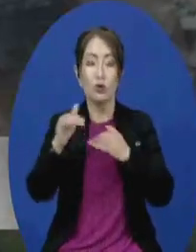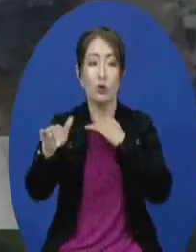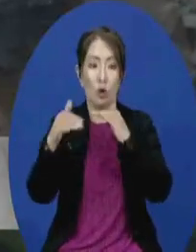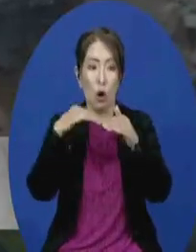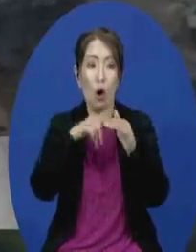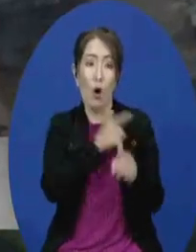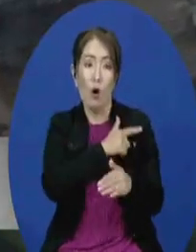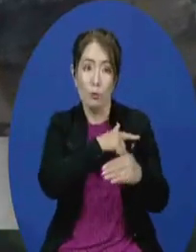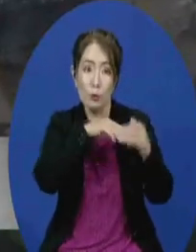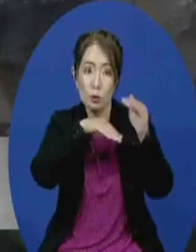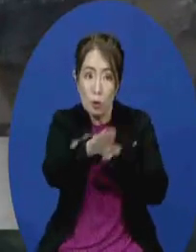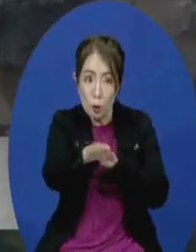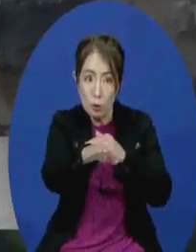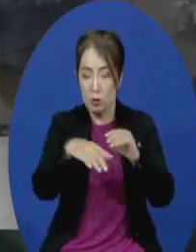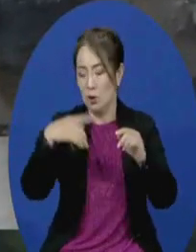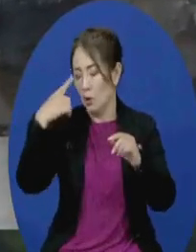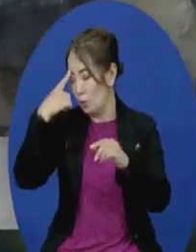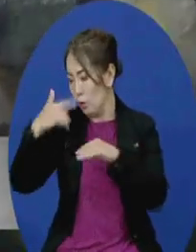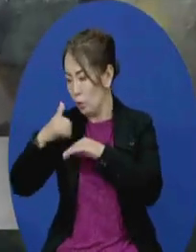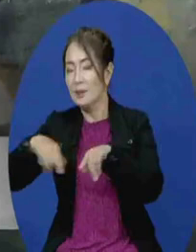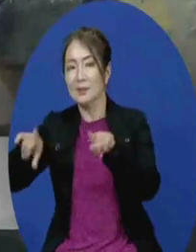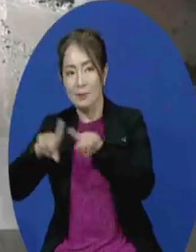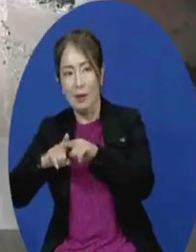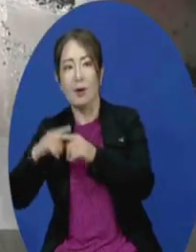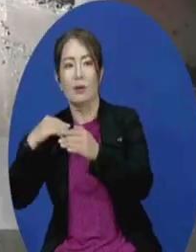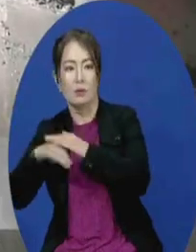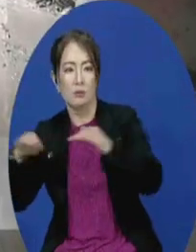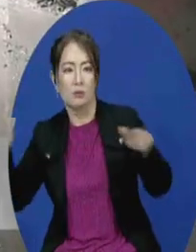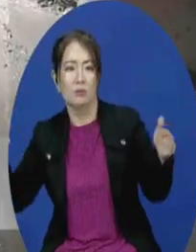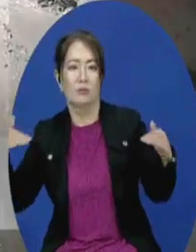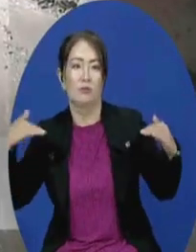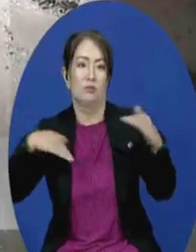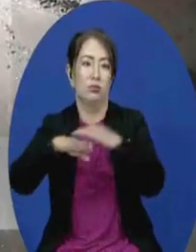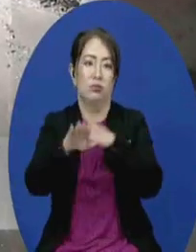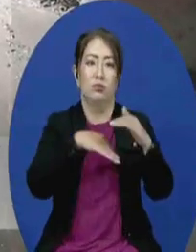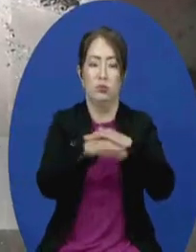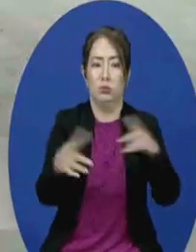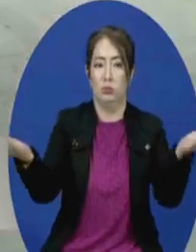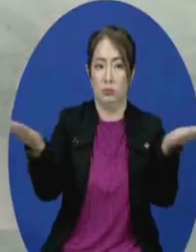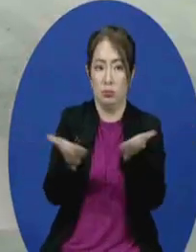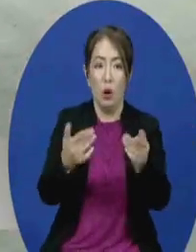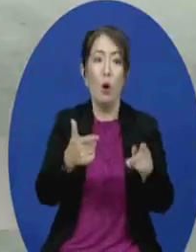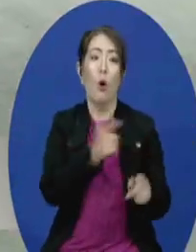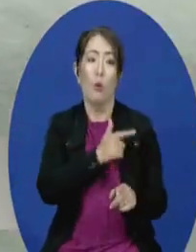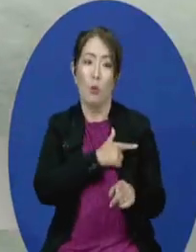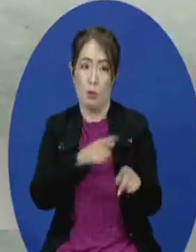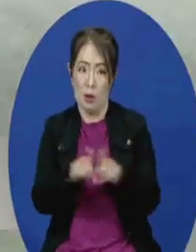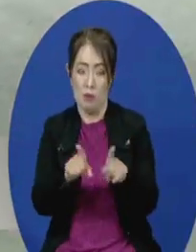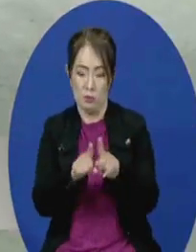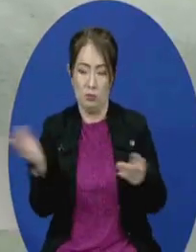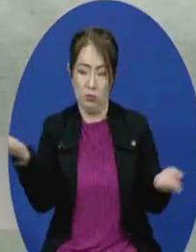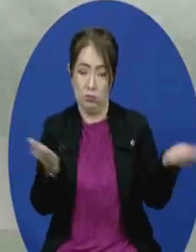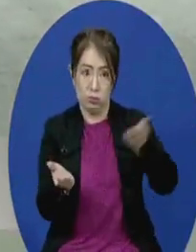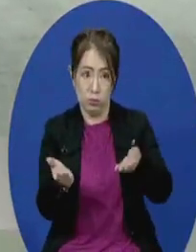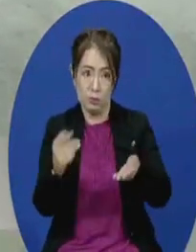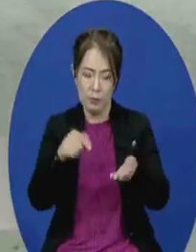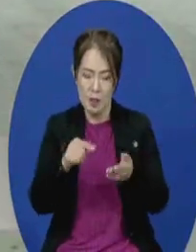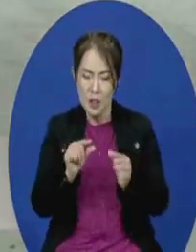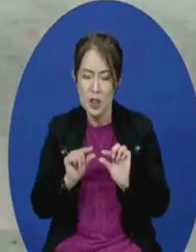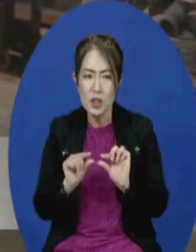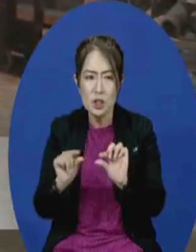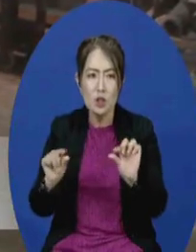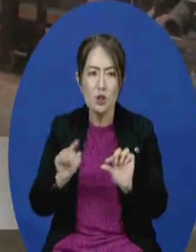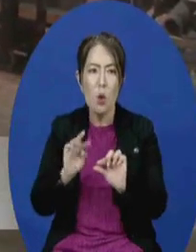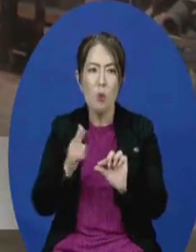юм а. Манай улсаас гаргасан нэхэмжлэлийг энэ сард багтааж хэлэлцэн мөн Америк нэгдсэн улс болон Их Британий үнэт цаасны хооронд жижиг Монгол хүний улмын сан